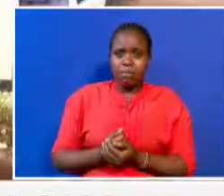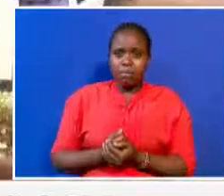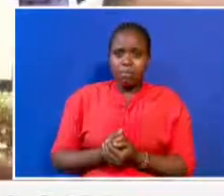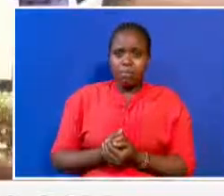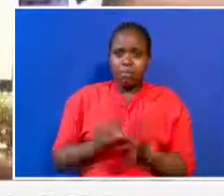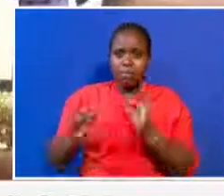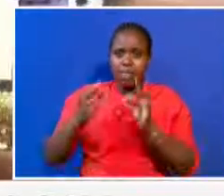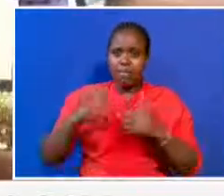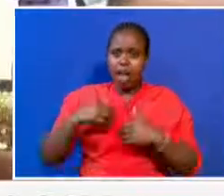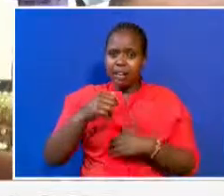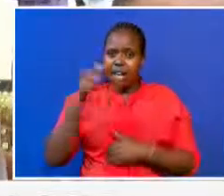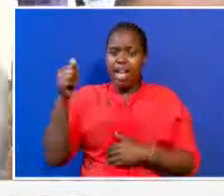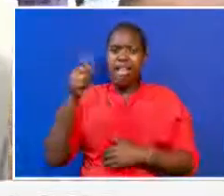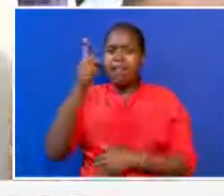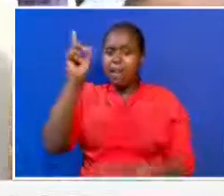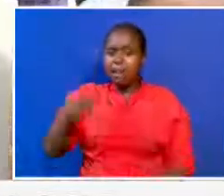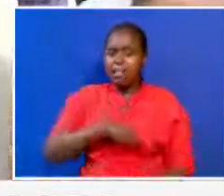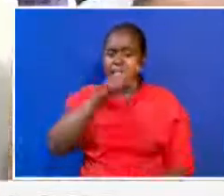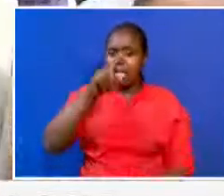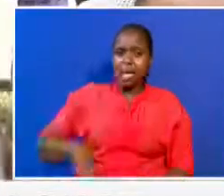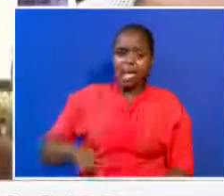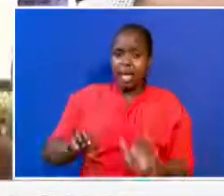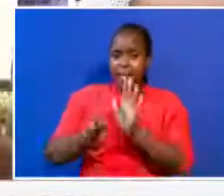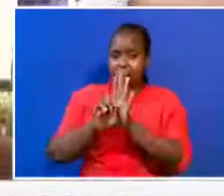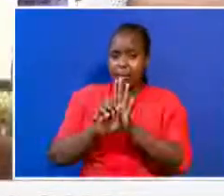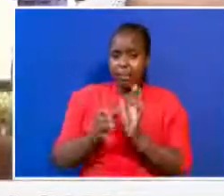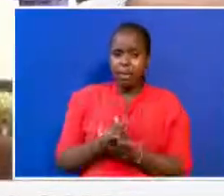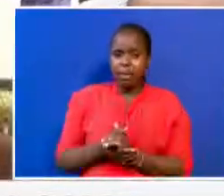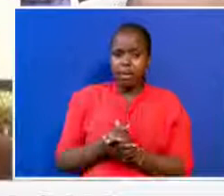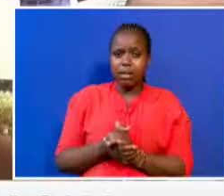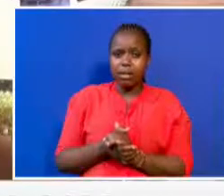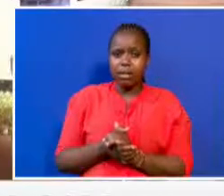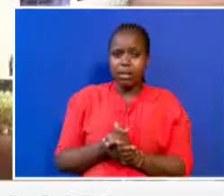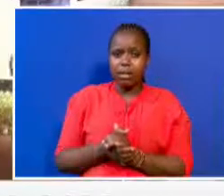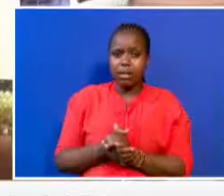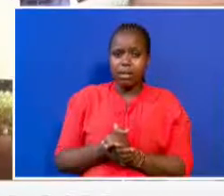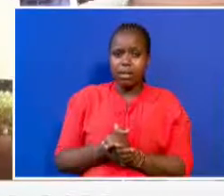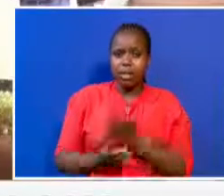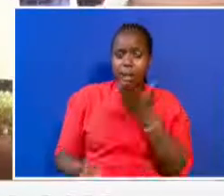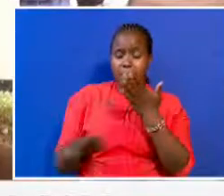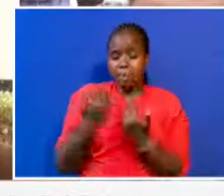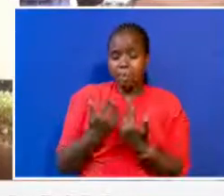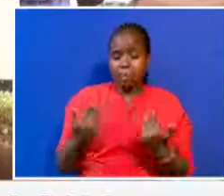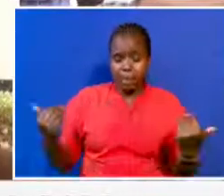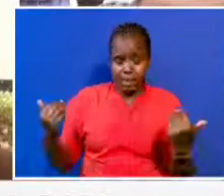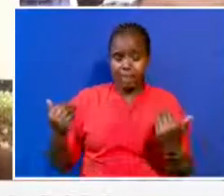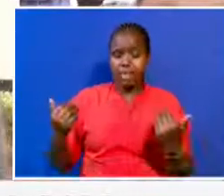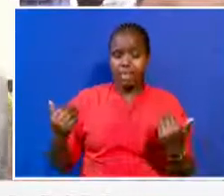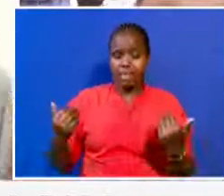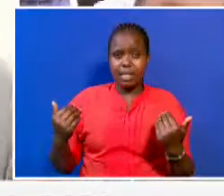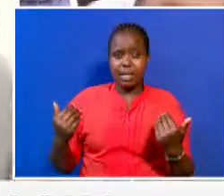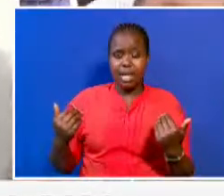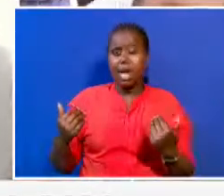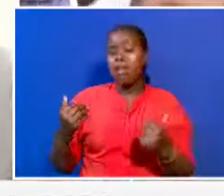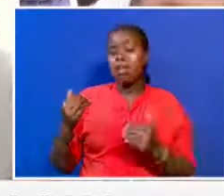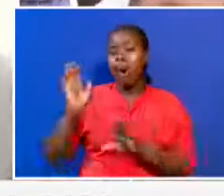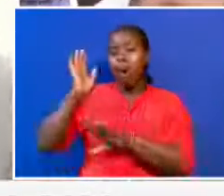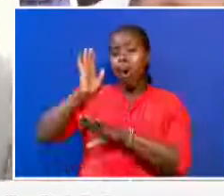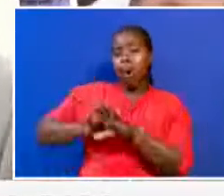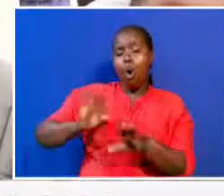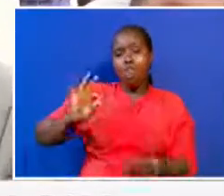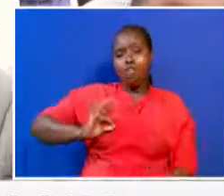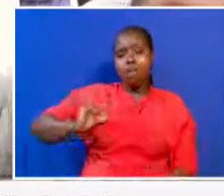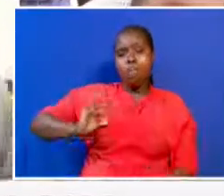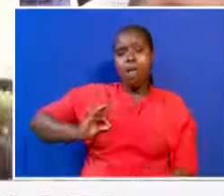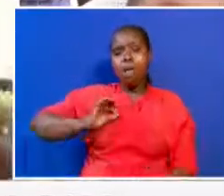If there was a mistake, for example, that a male child is taken to a female school, don't make